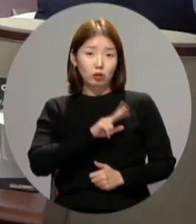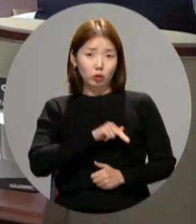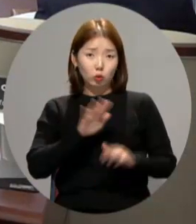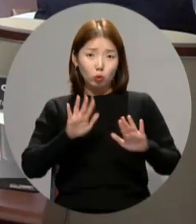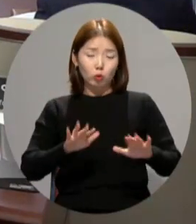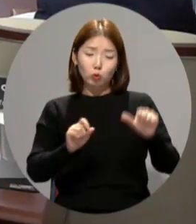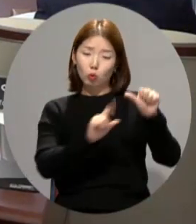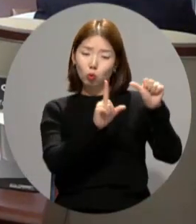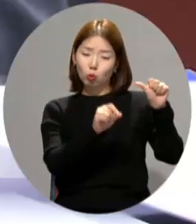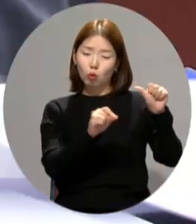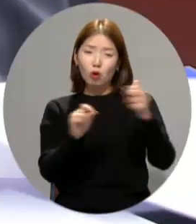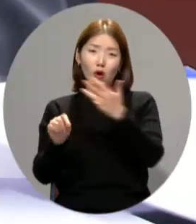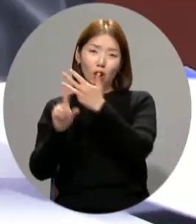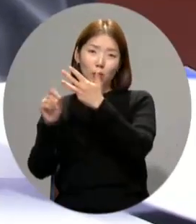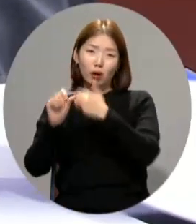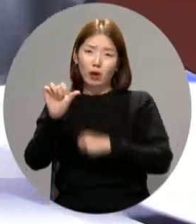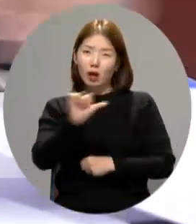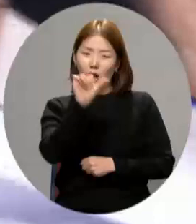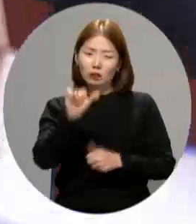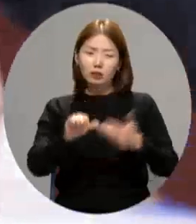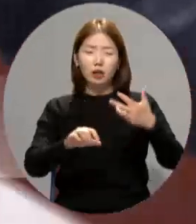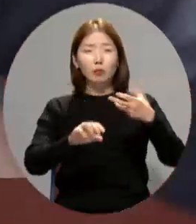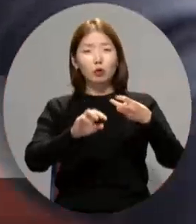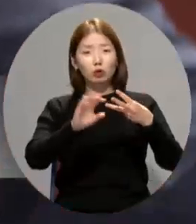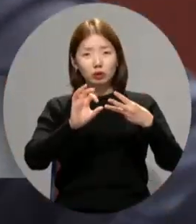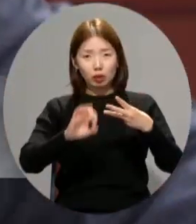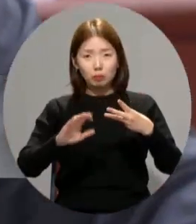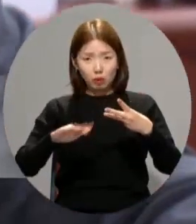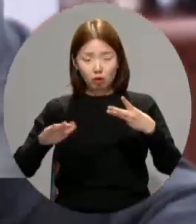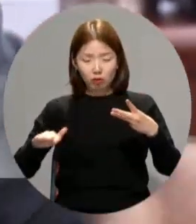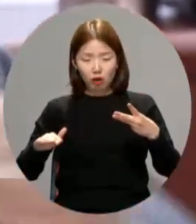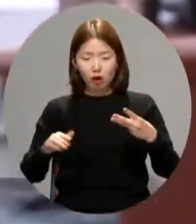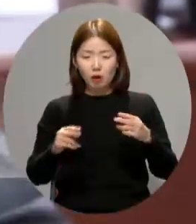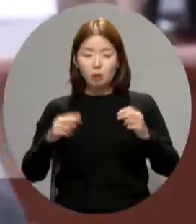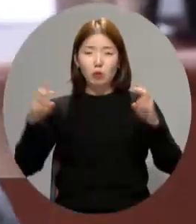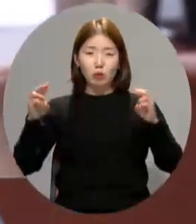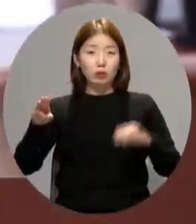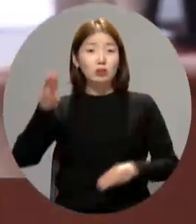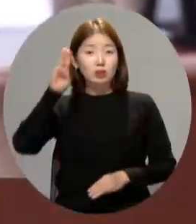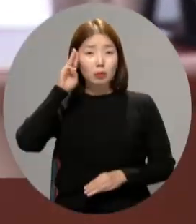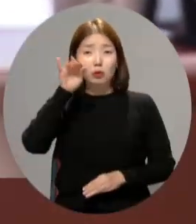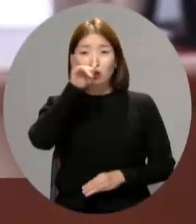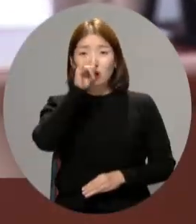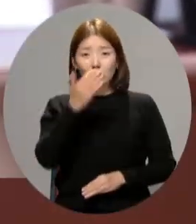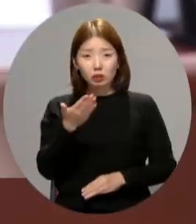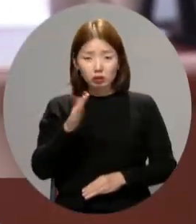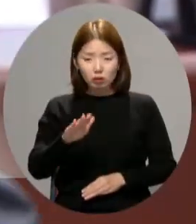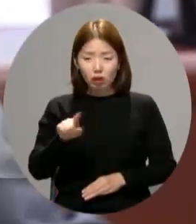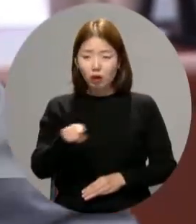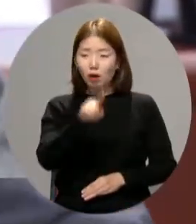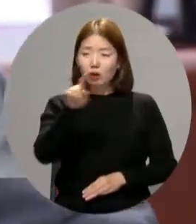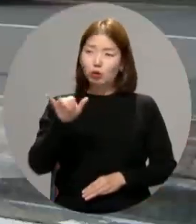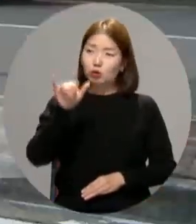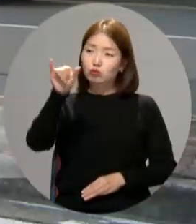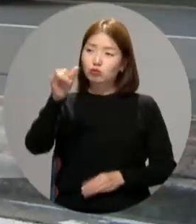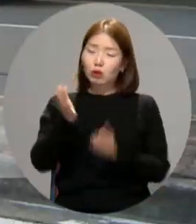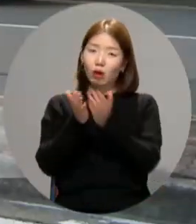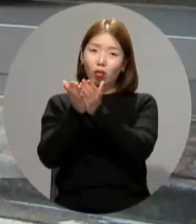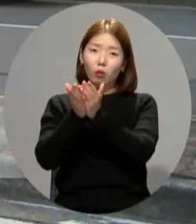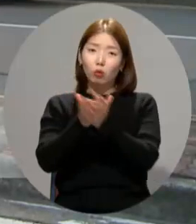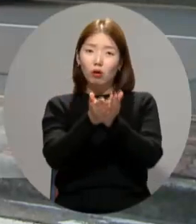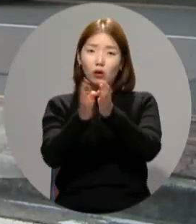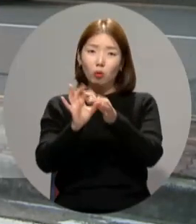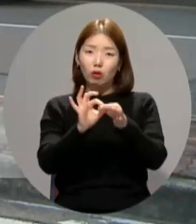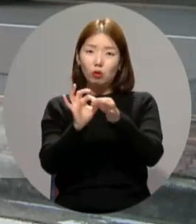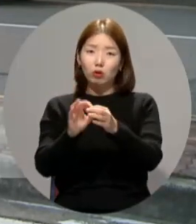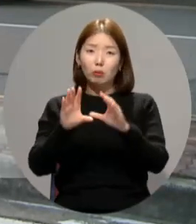오는 5월과 8월에 아시아태평양 마스터스와 세계 잼버리가 열리지만 이 기간에 군산공항이 폐쇄된 것은